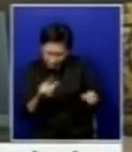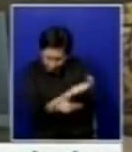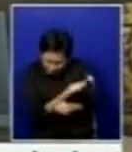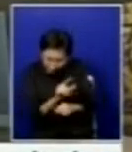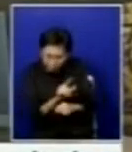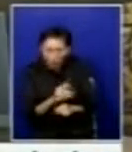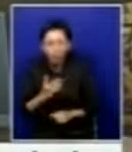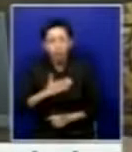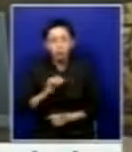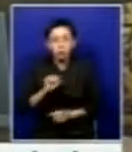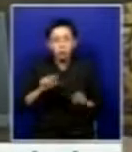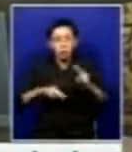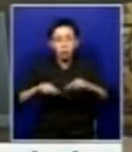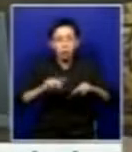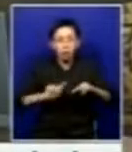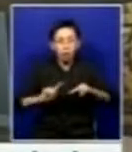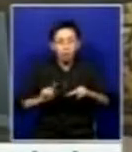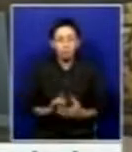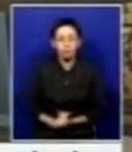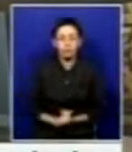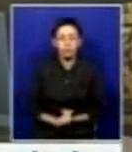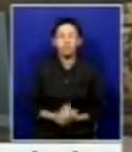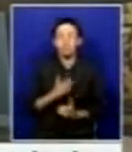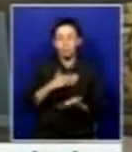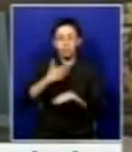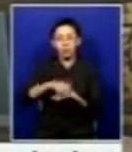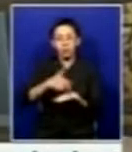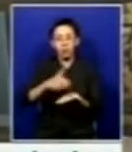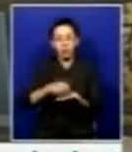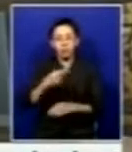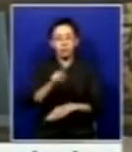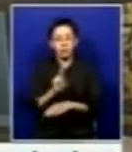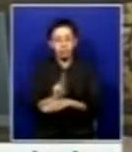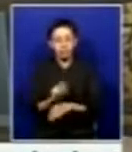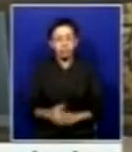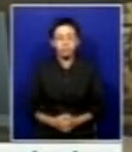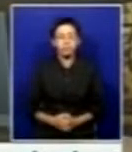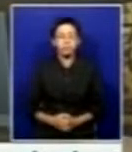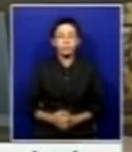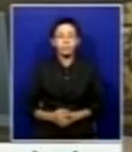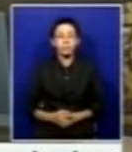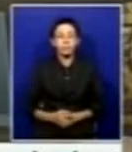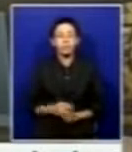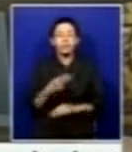ไม่อย่างไรอันนั้นคือสิ่งที่ผมจะกราบเรียนท่านประธานครับท่านประธานที่เคารพครับ